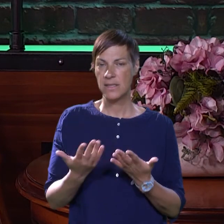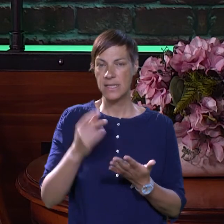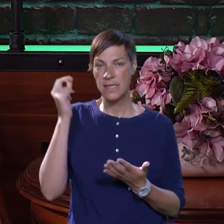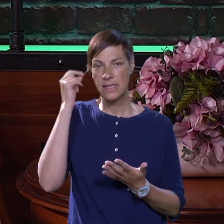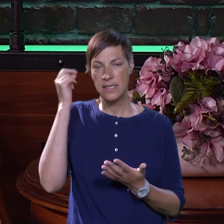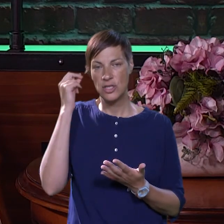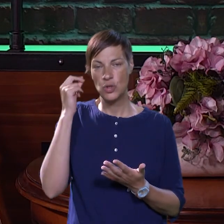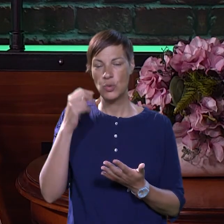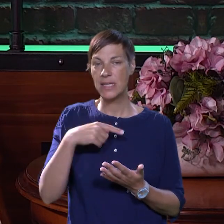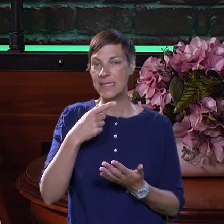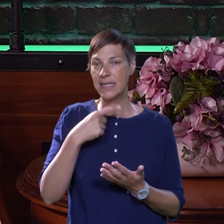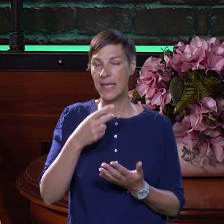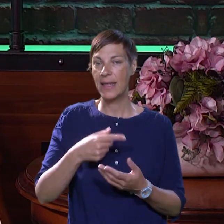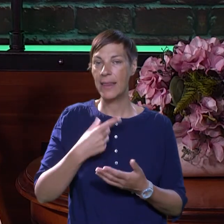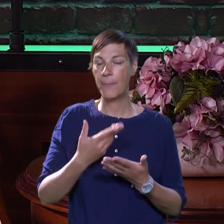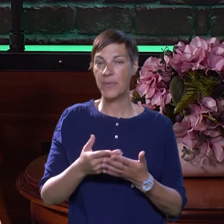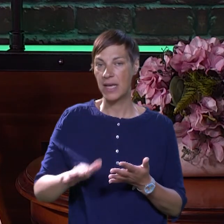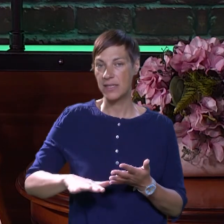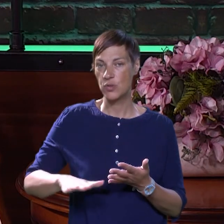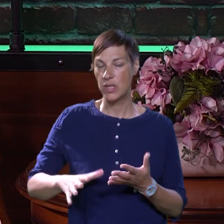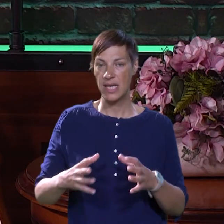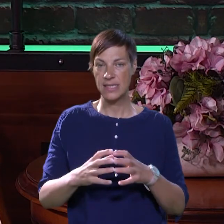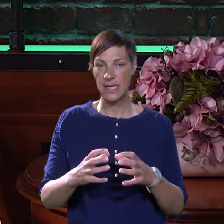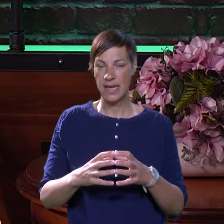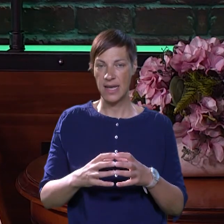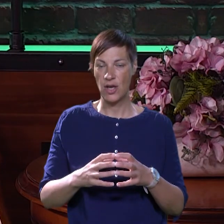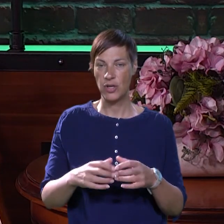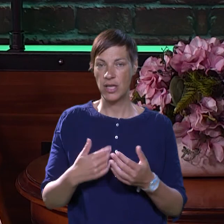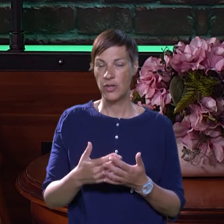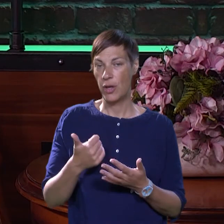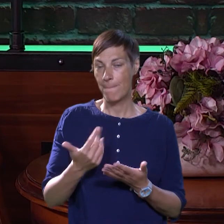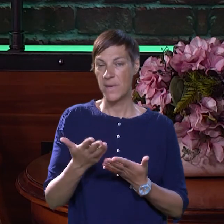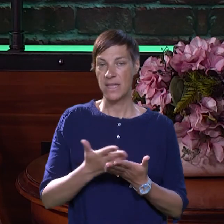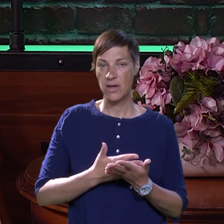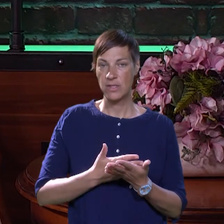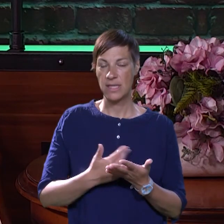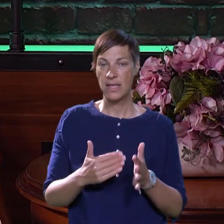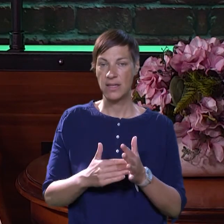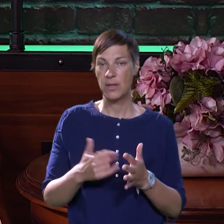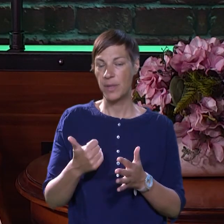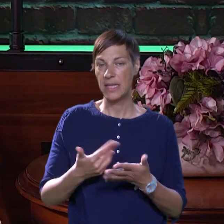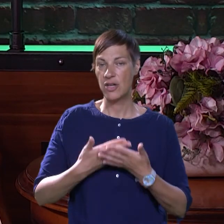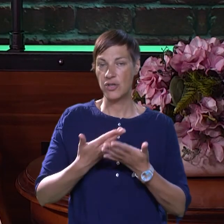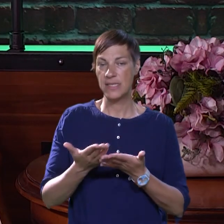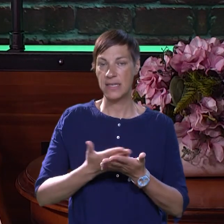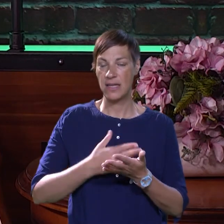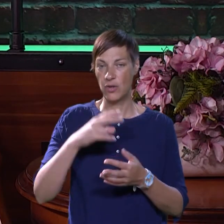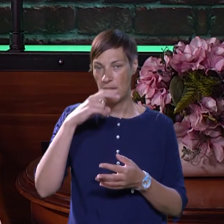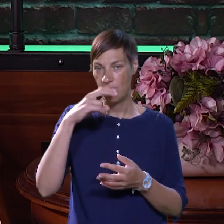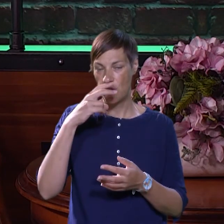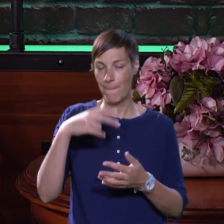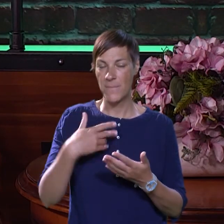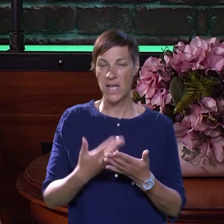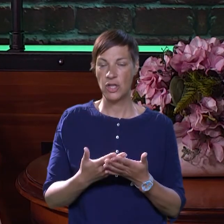znam jeste li čuli za tete pričalice. Mm-hmm. Dakle, kad su djeca na nekom odjelu, dakle, recimo, to je bio jedan od zadataka. Onda je trebao biti jedan od zadataka